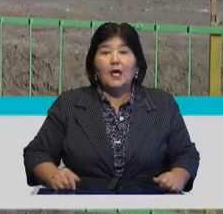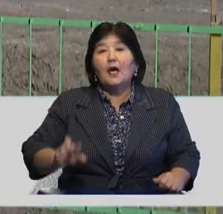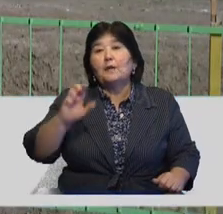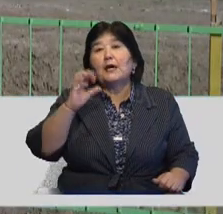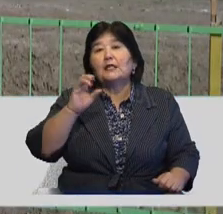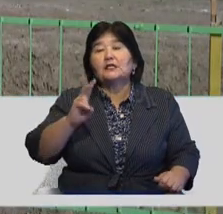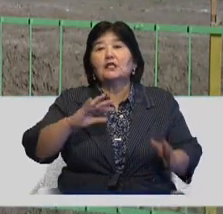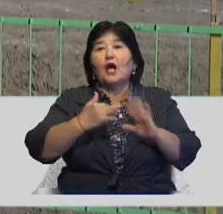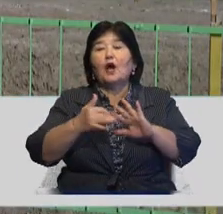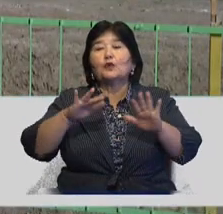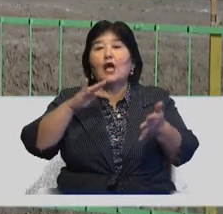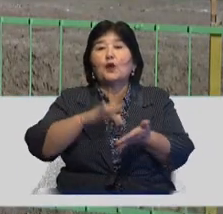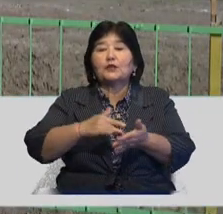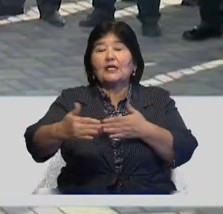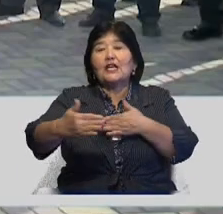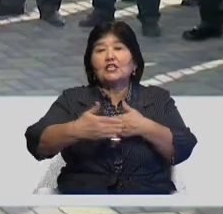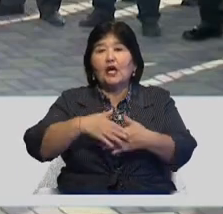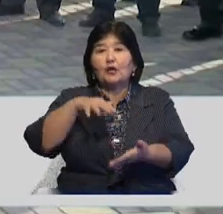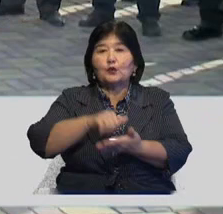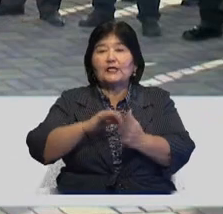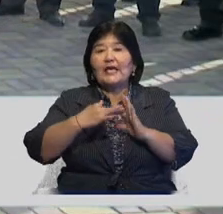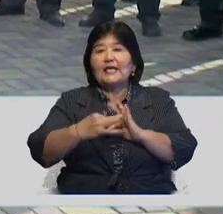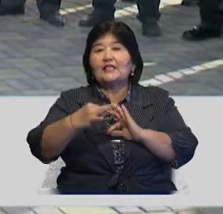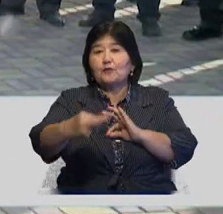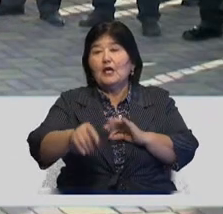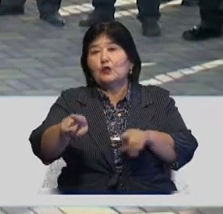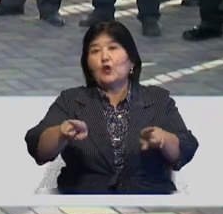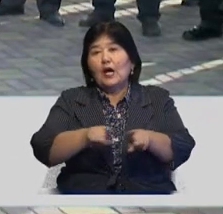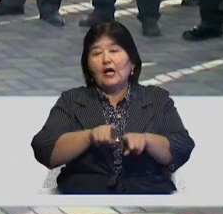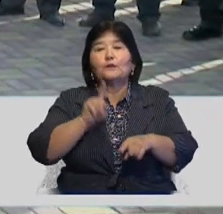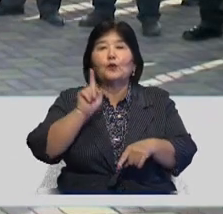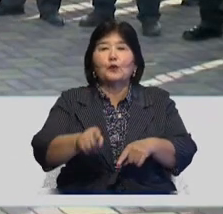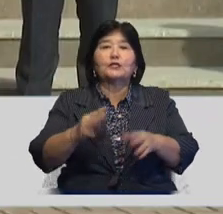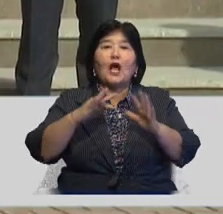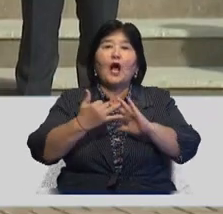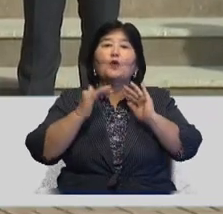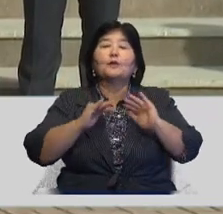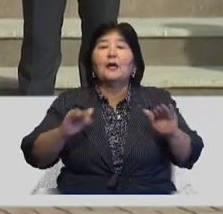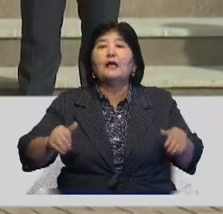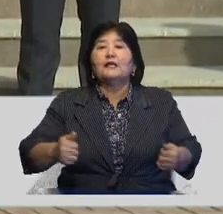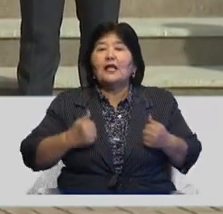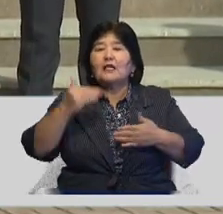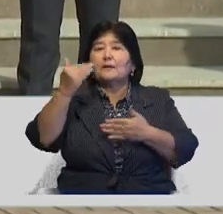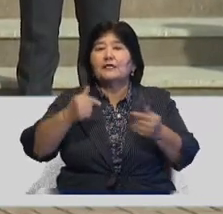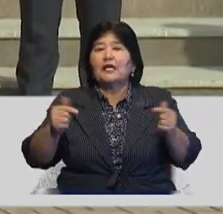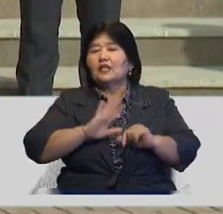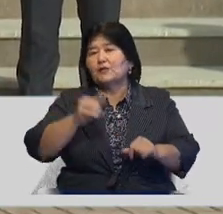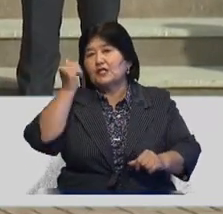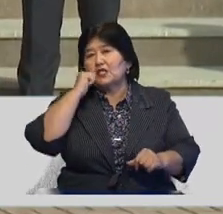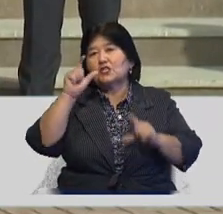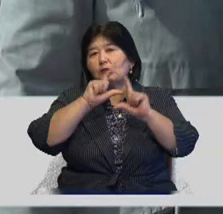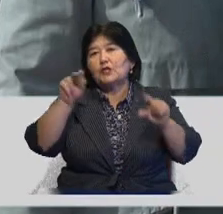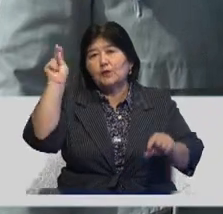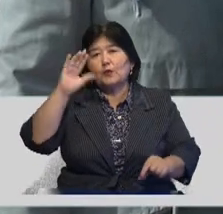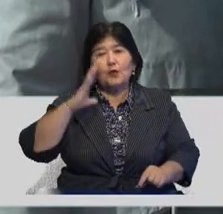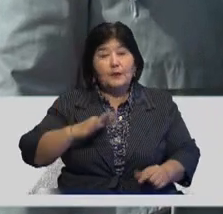Байсын аудан орталығына жақын орналасқан елді мекен. Соған қарамастан осыған дейін ауыл балалары талапқа сай келмейтін ескі мектепте оқып